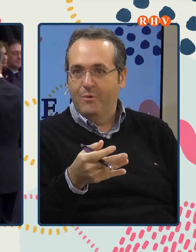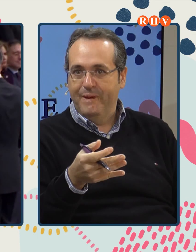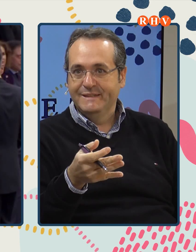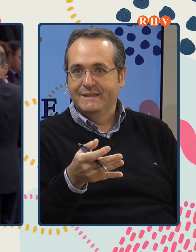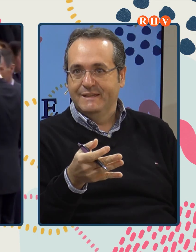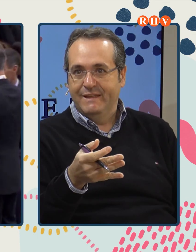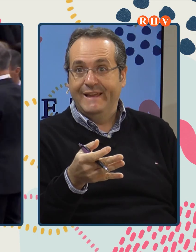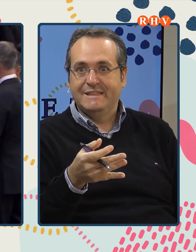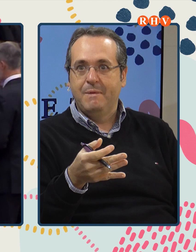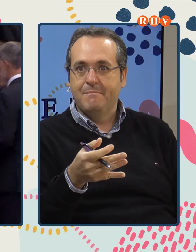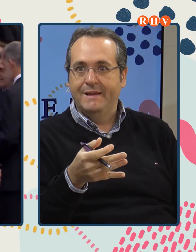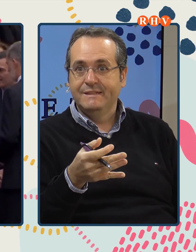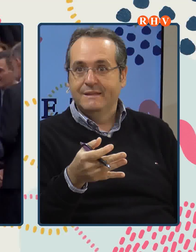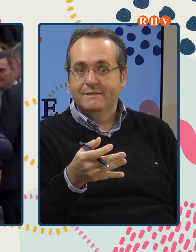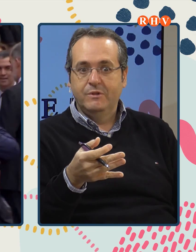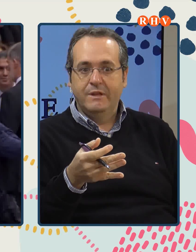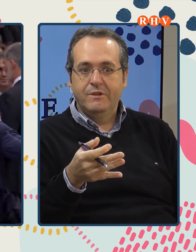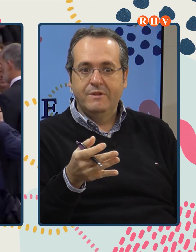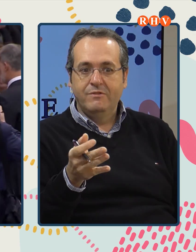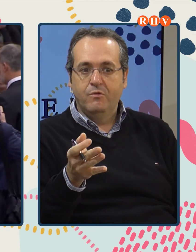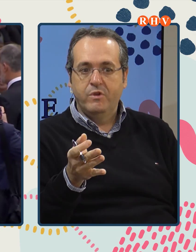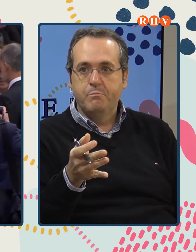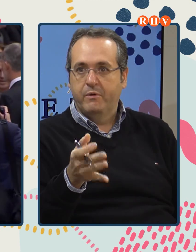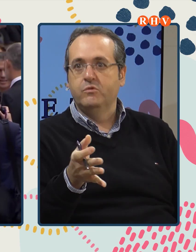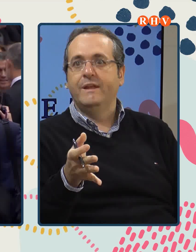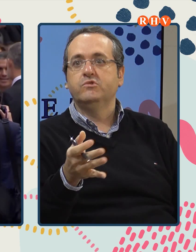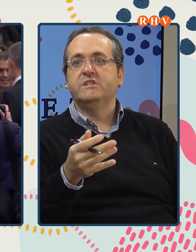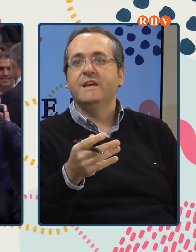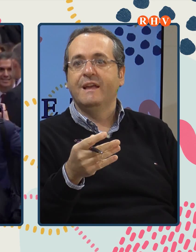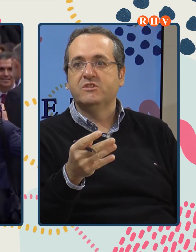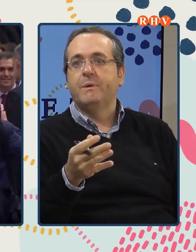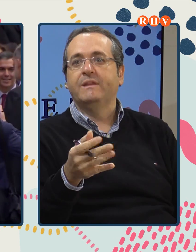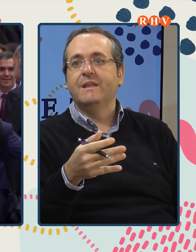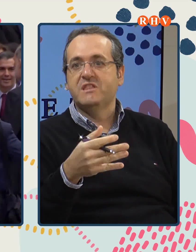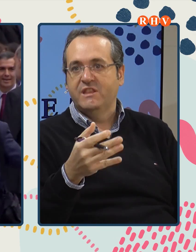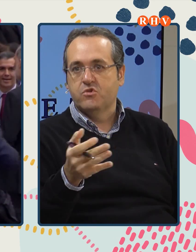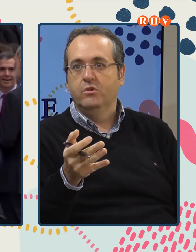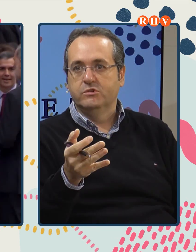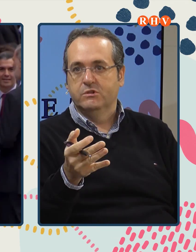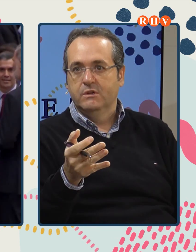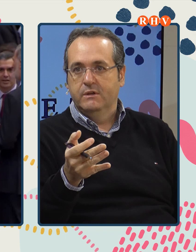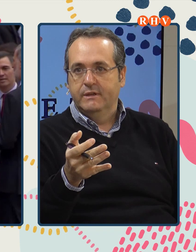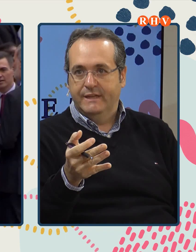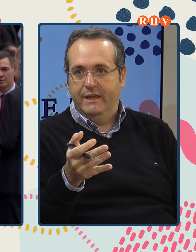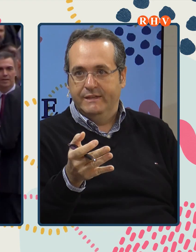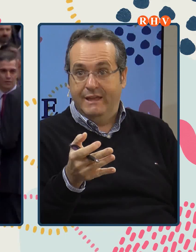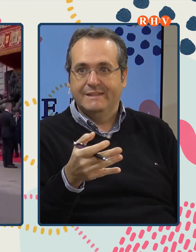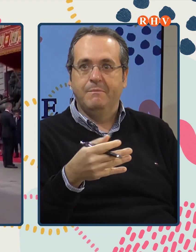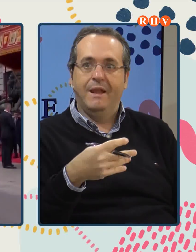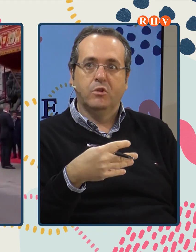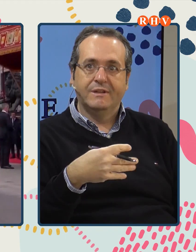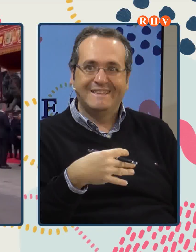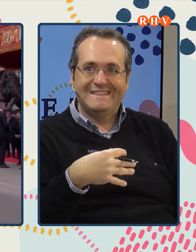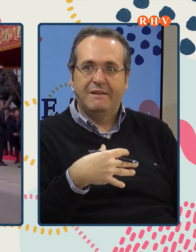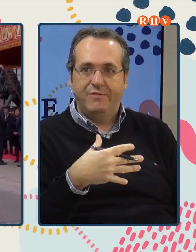molt poc pes. És a dir, estem en mans d'un pròfug de la justícia que el seu partit té 7 escons. És que